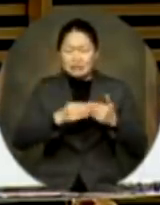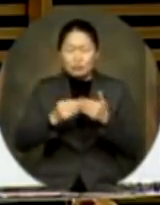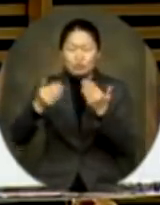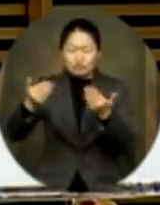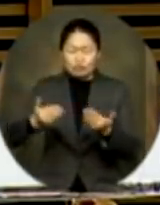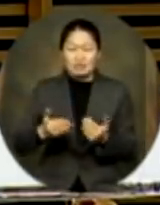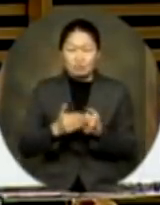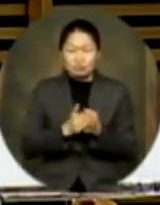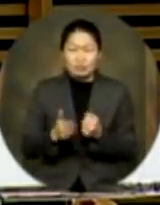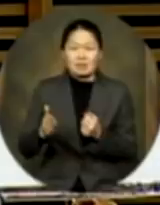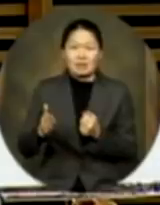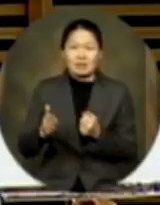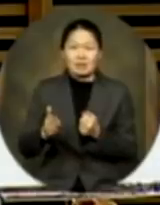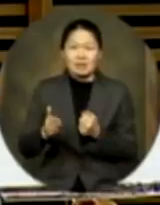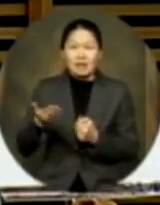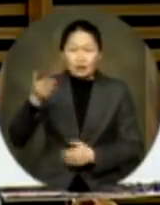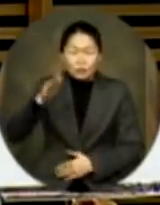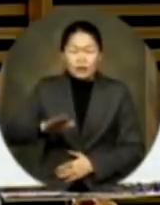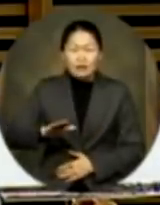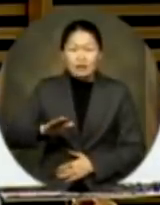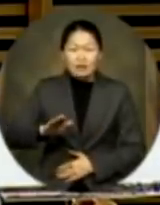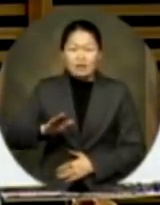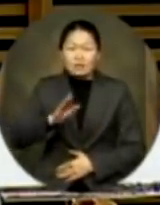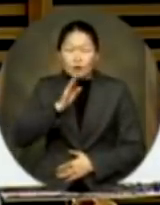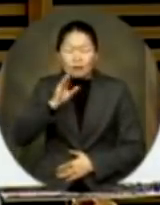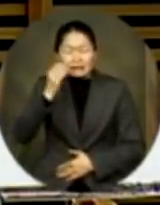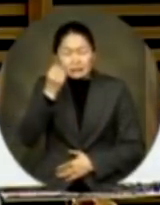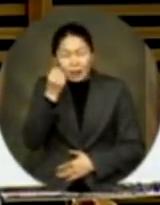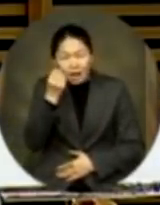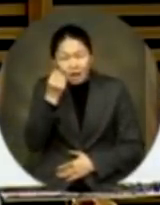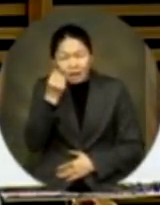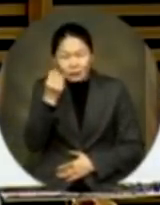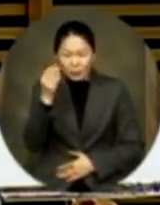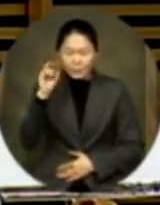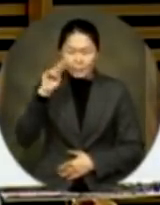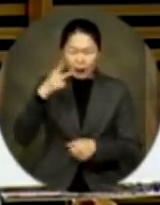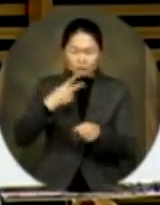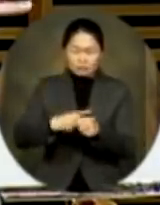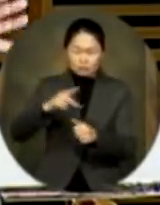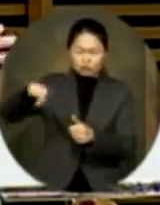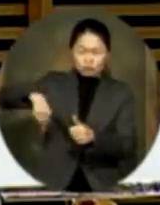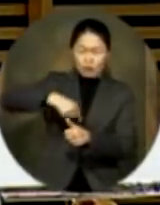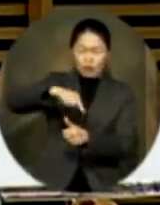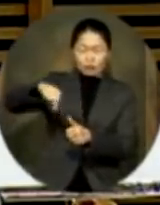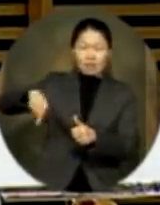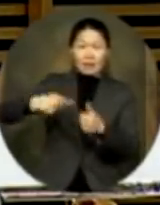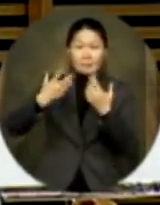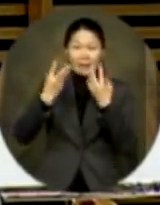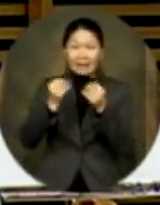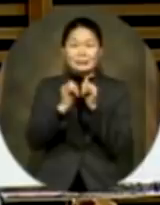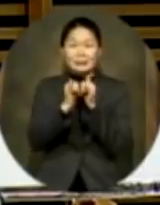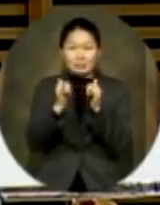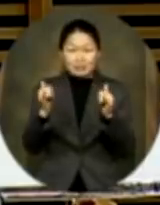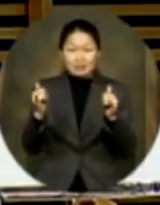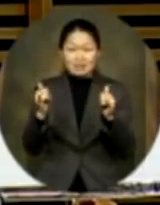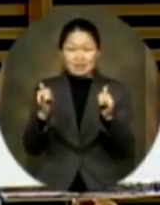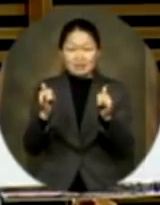때문입니다 그런데 참 이상하게도 사도바울 주위에 있는 많은 이들이